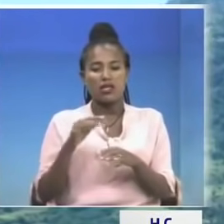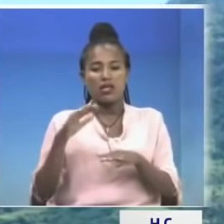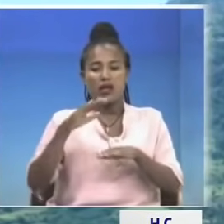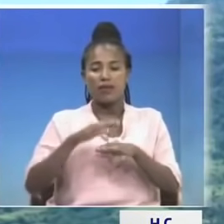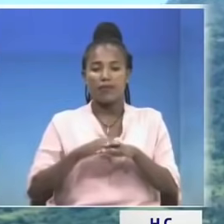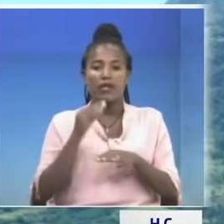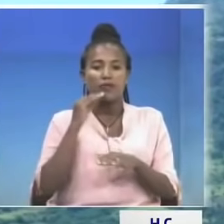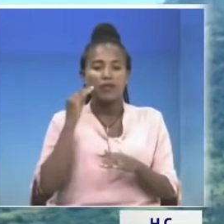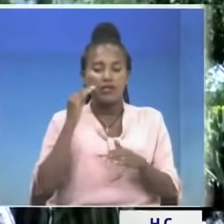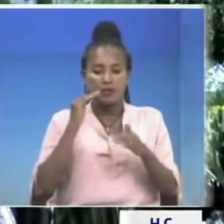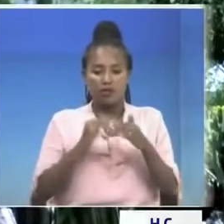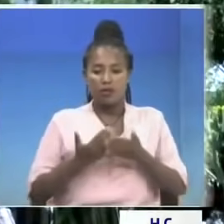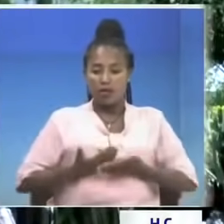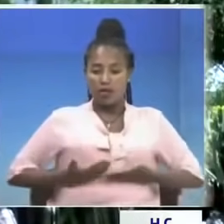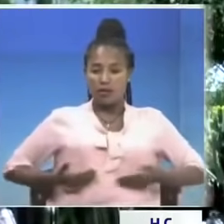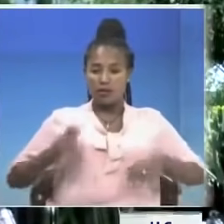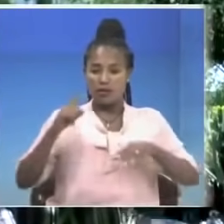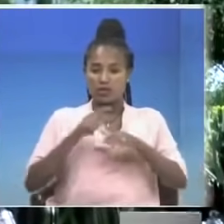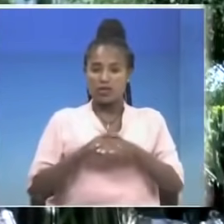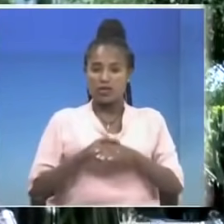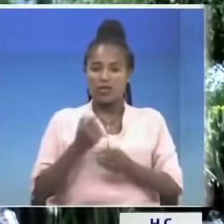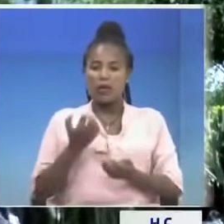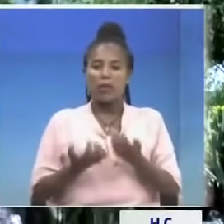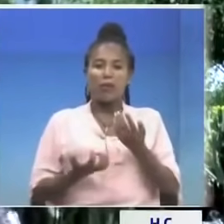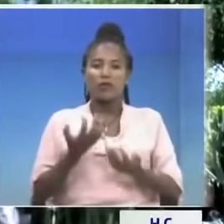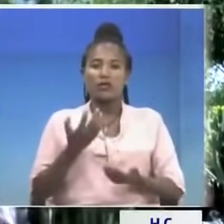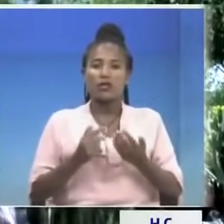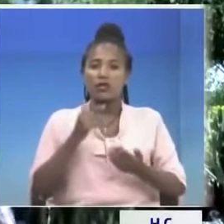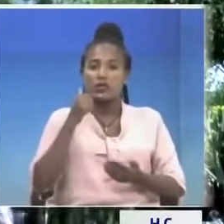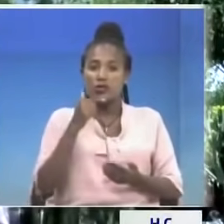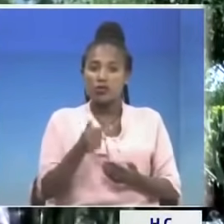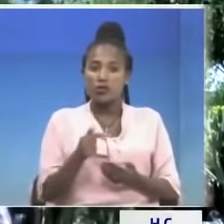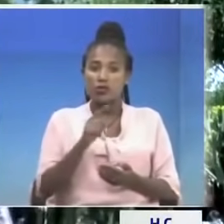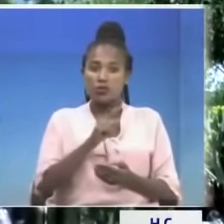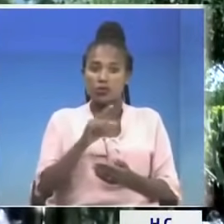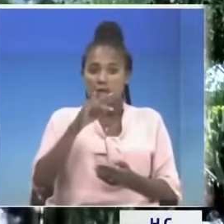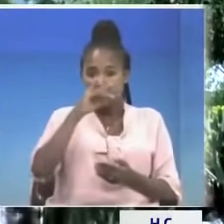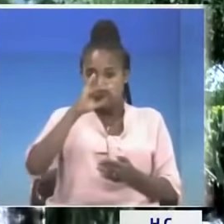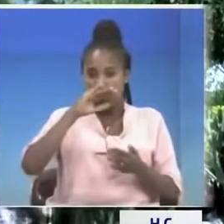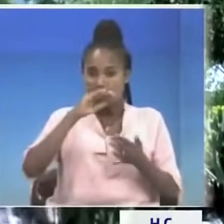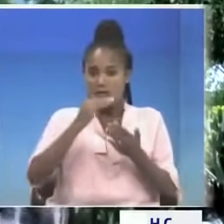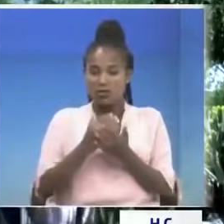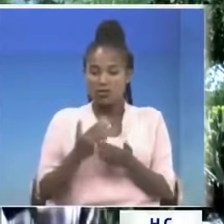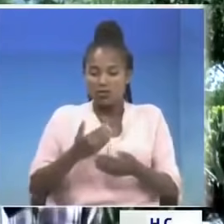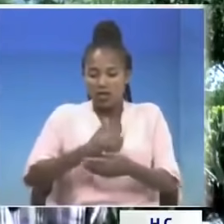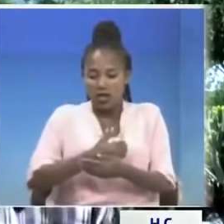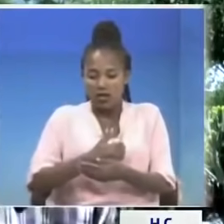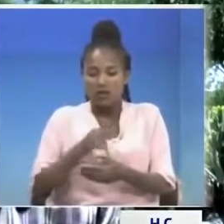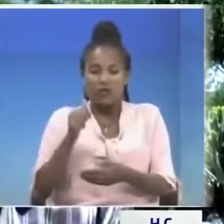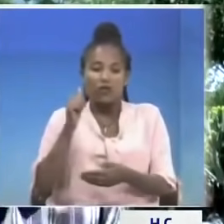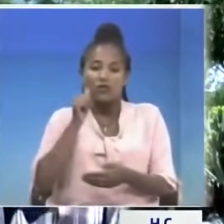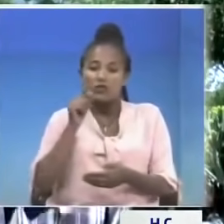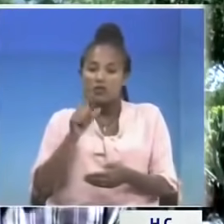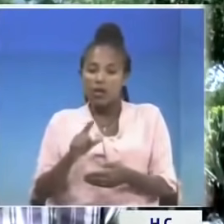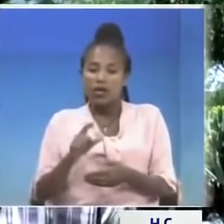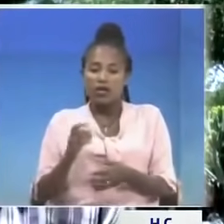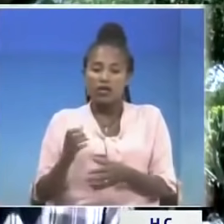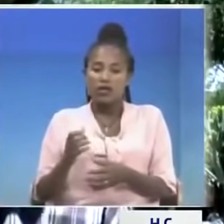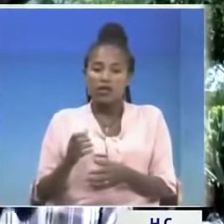አብየ ገብቶ የራባቸው ግዜ እንደማባሰል ኪሉ እሱ ህጣኑ ልጅ እንደታቀፈ እሱ አዲ ቆት